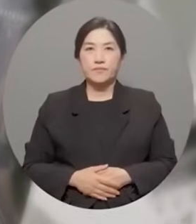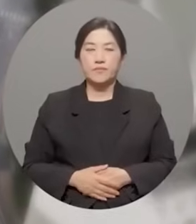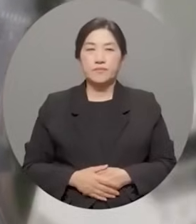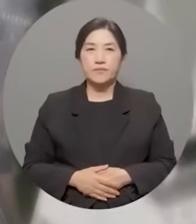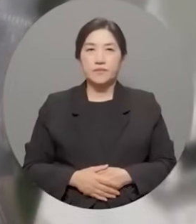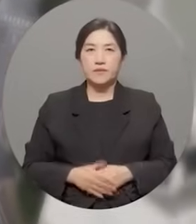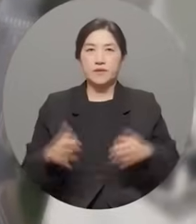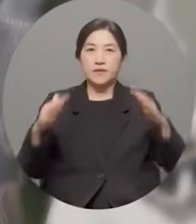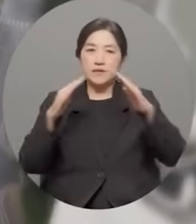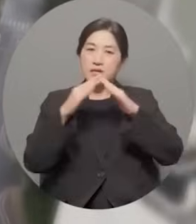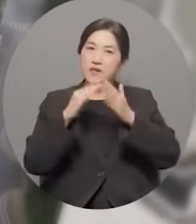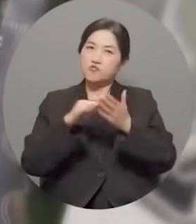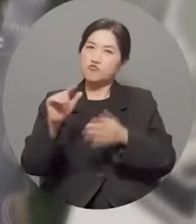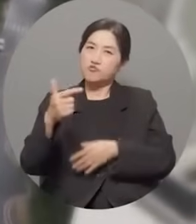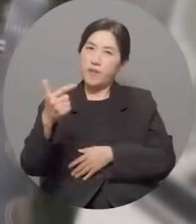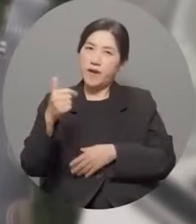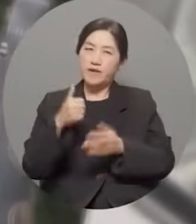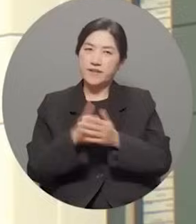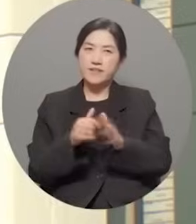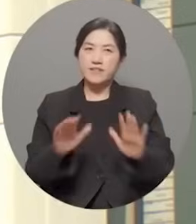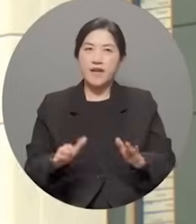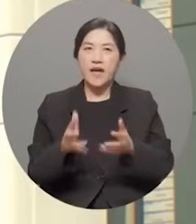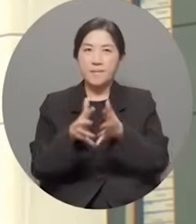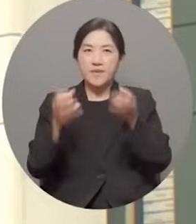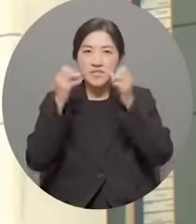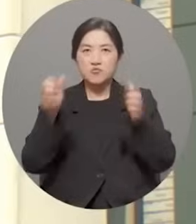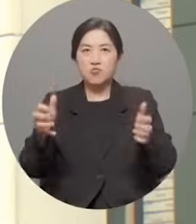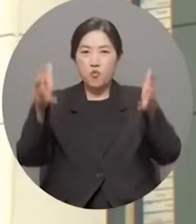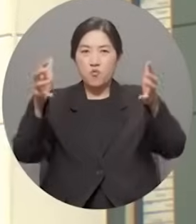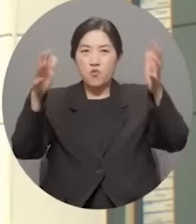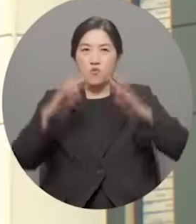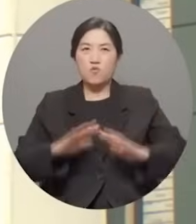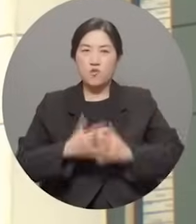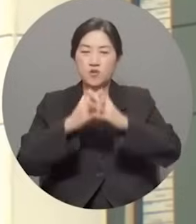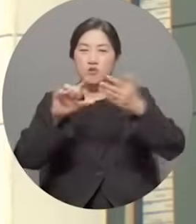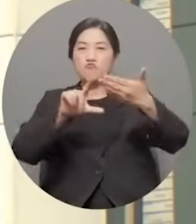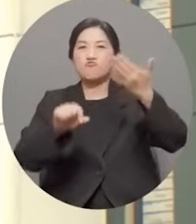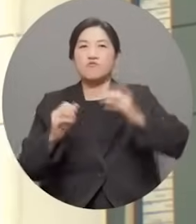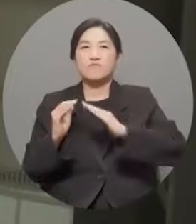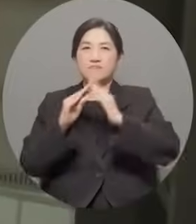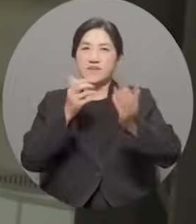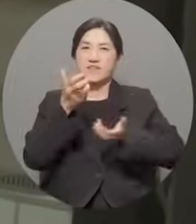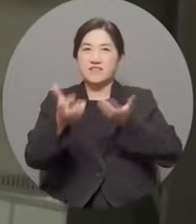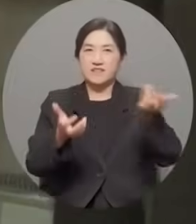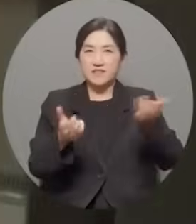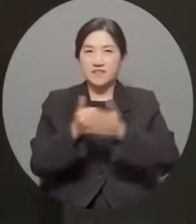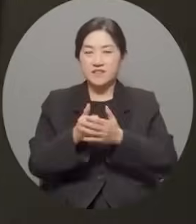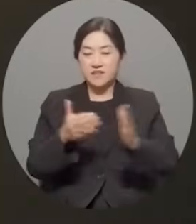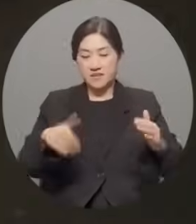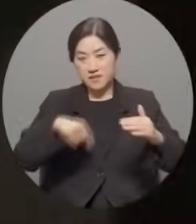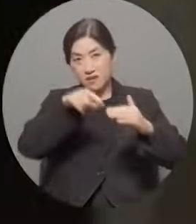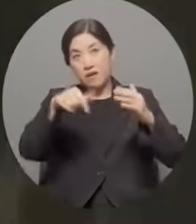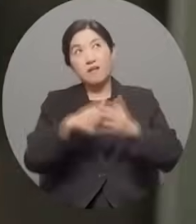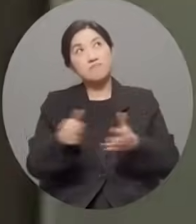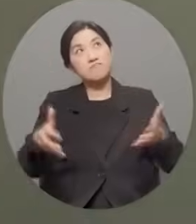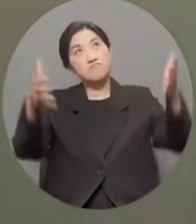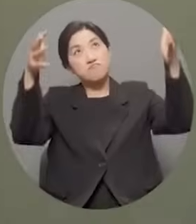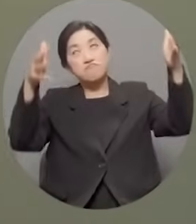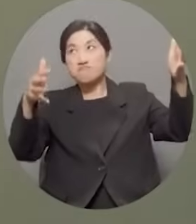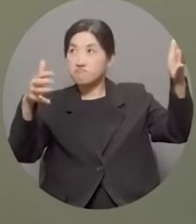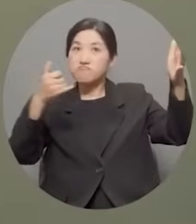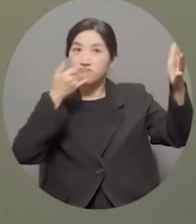600여 가구 규모의 아파트 신축 공사 현장입니다. 오는 9월 입주 예정으로 아파트 내외부는 제법 모습을